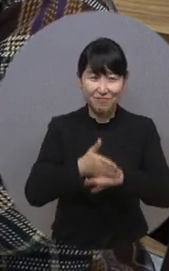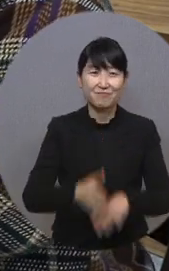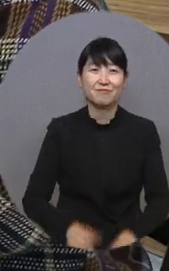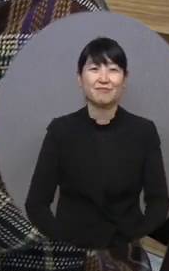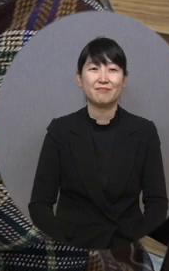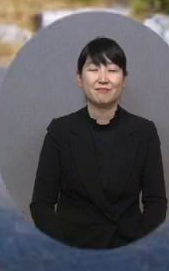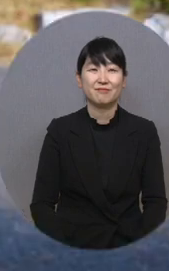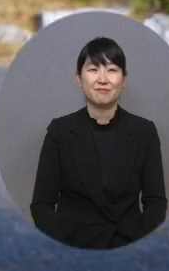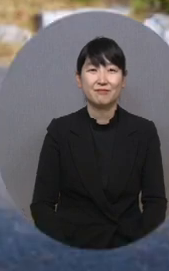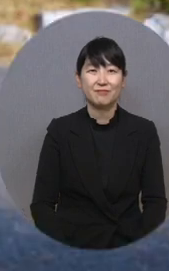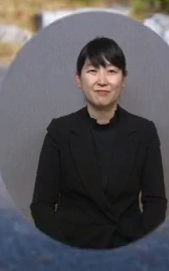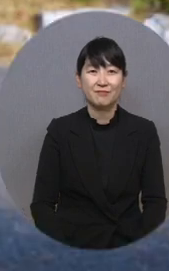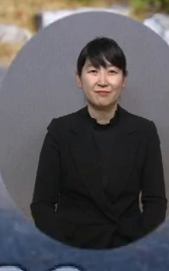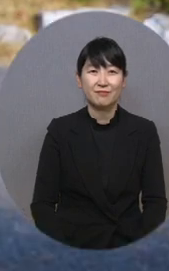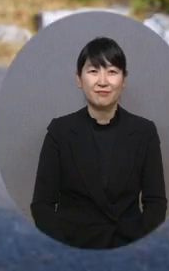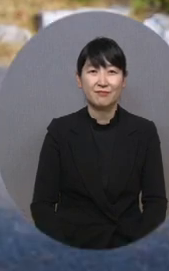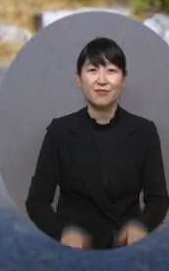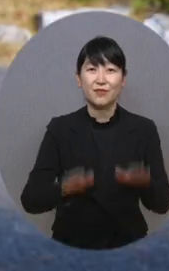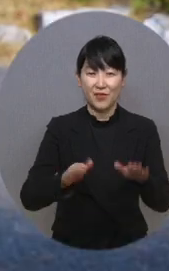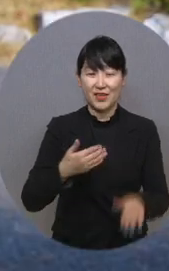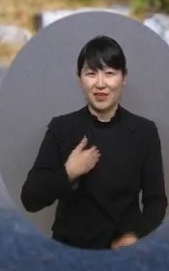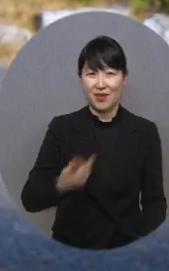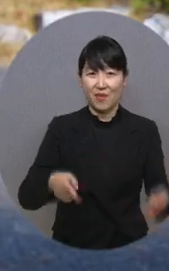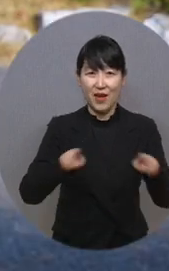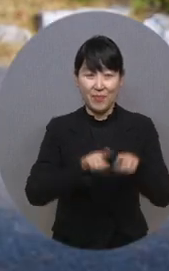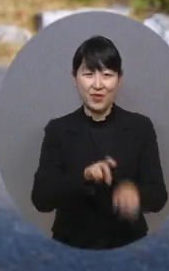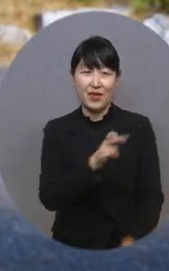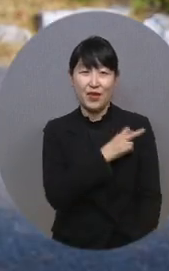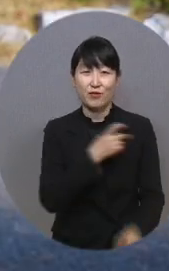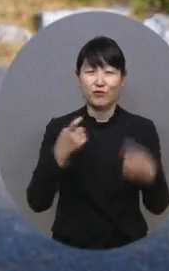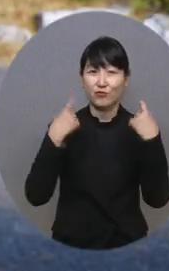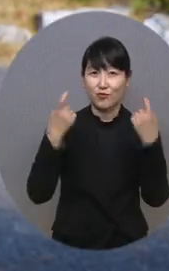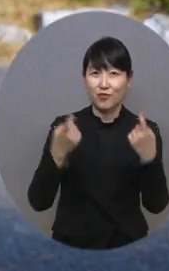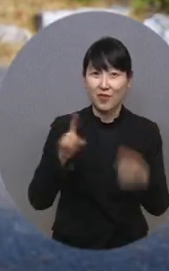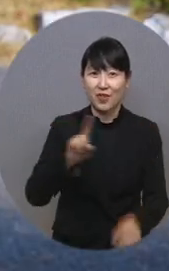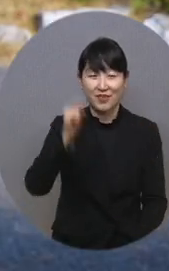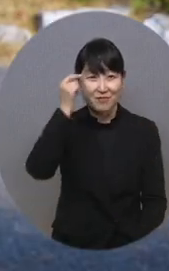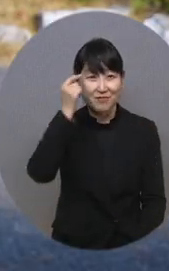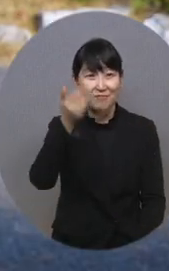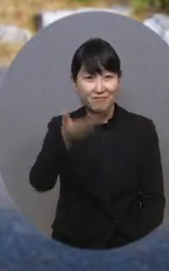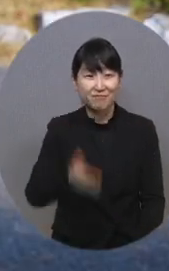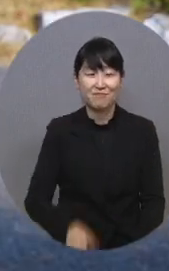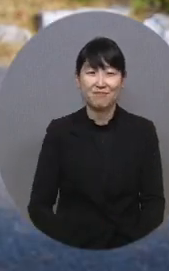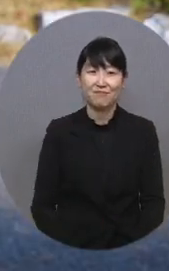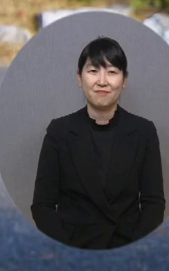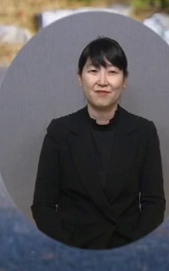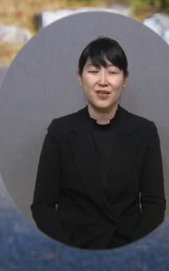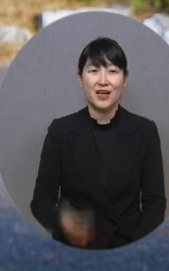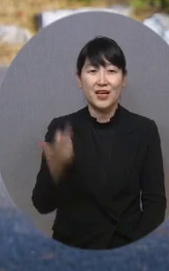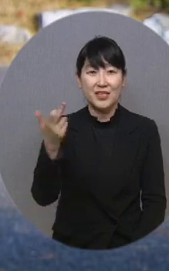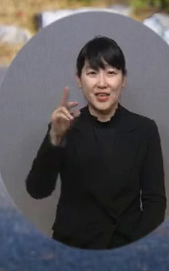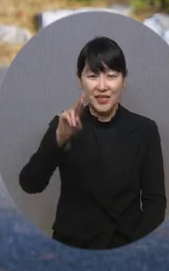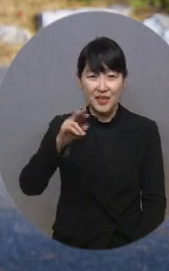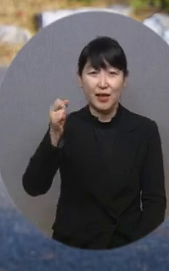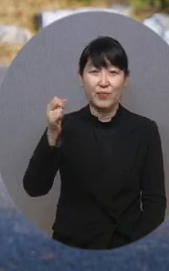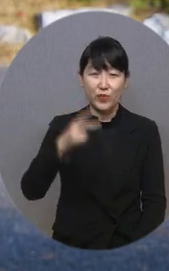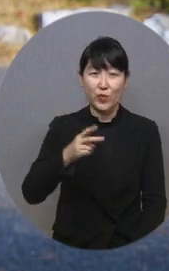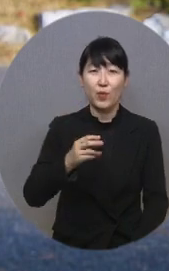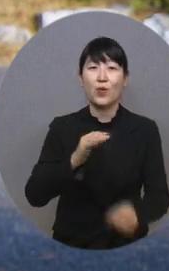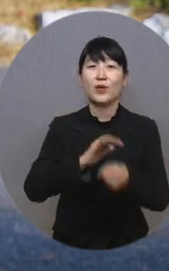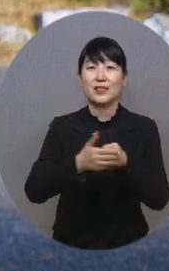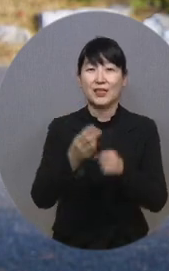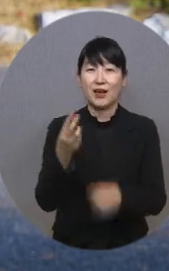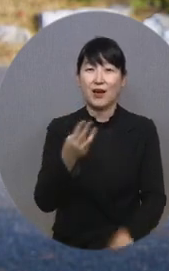예, 감사합니다. 오늘 저와 함께했던 영주 여행 어떠셨나요? 산삼 배양근부터 사과 와인